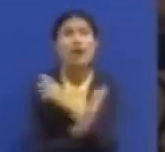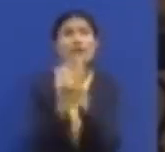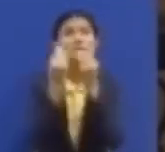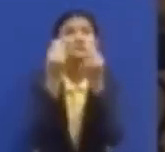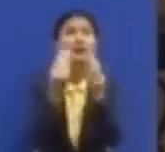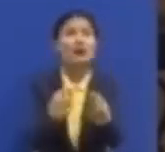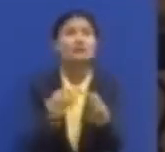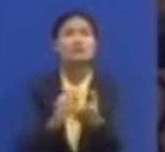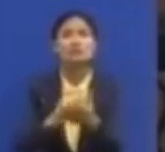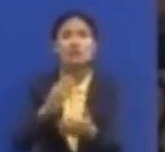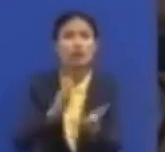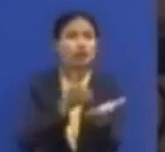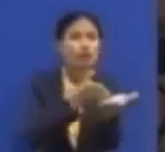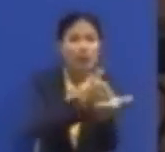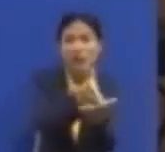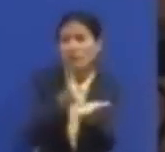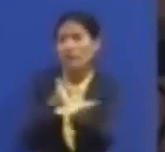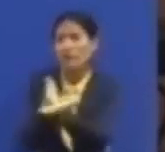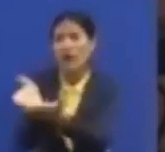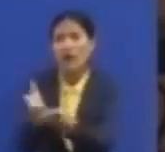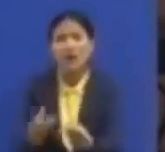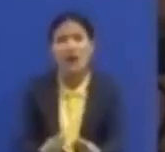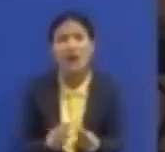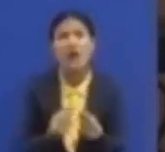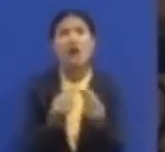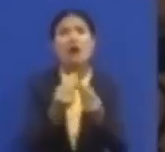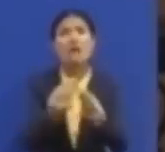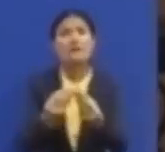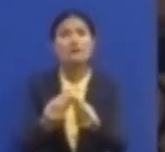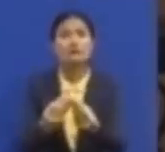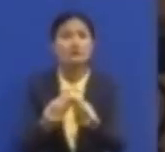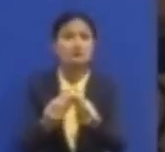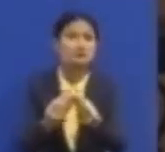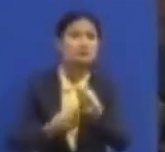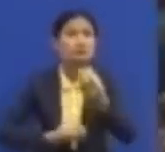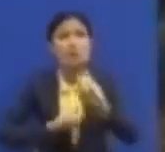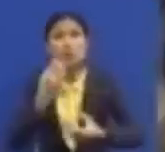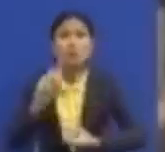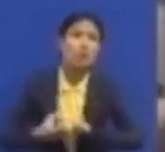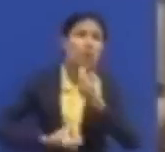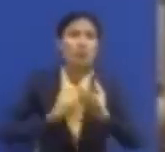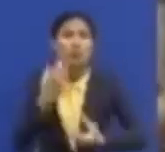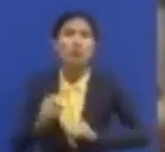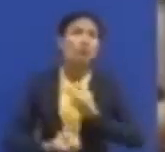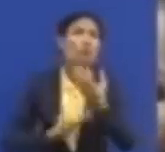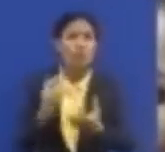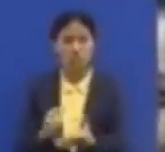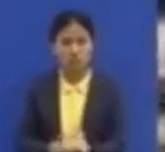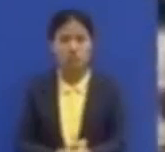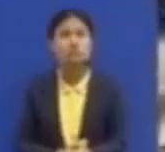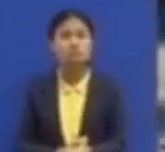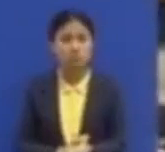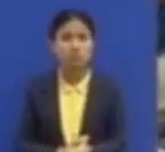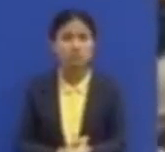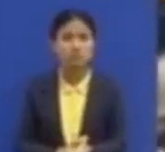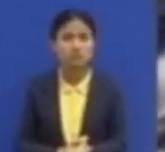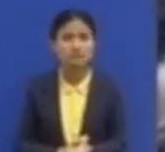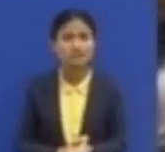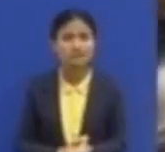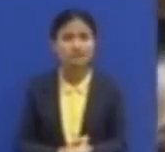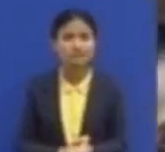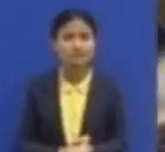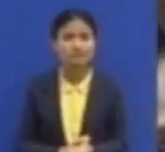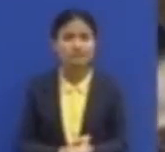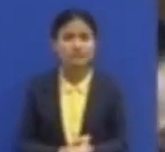ทุกฝ่ายเปิดโอกาสเปิดเต็มที่มีประท้วงอะไรข้